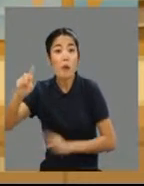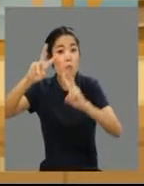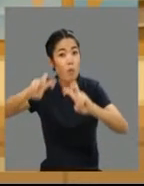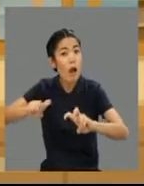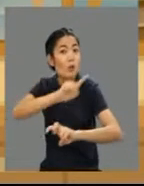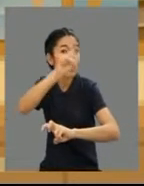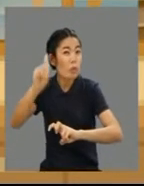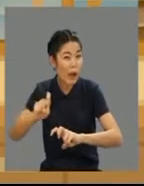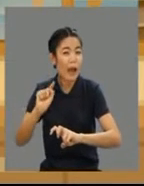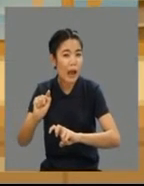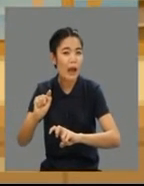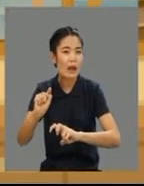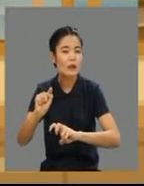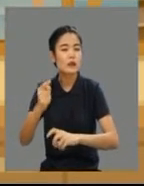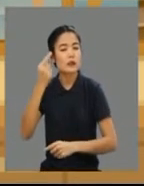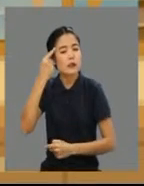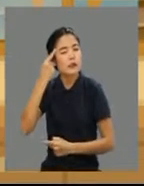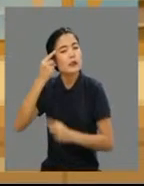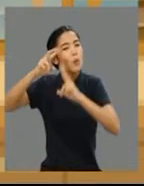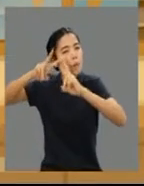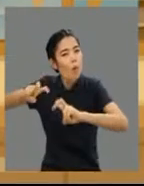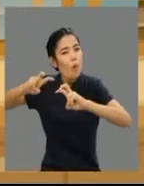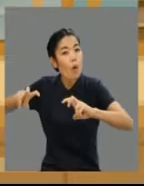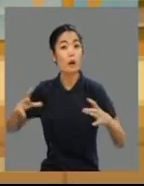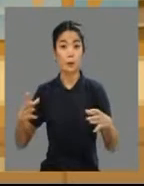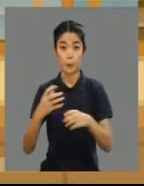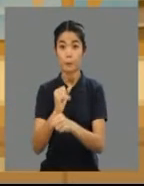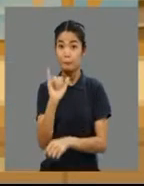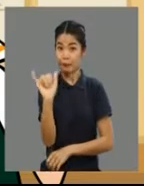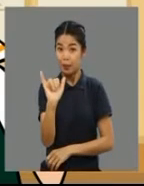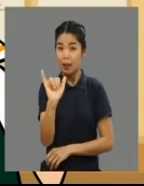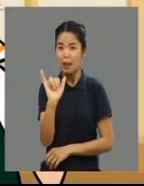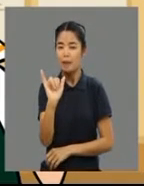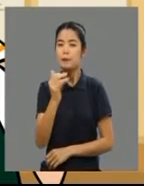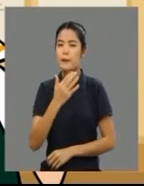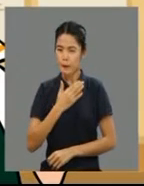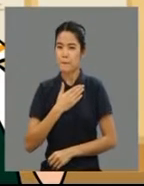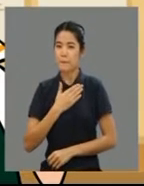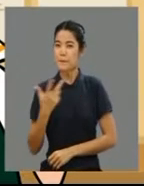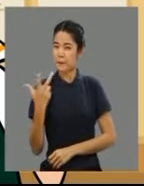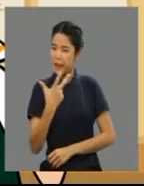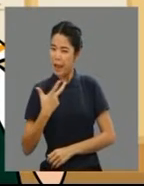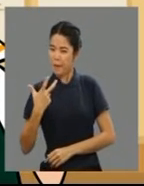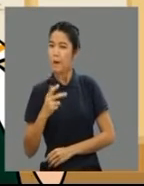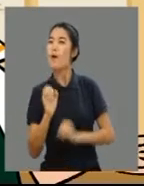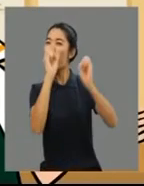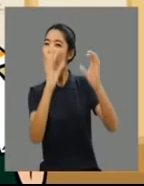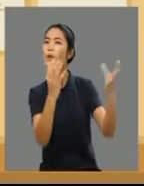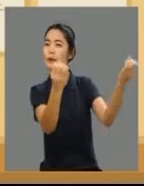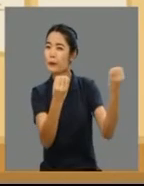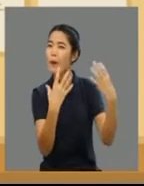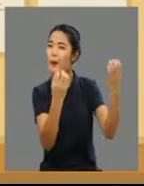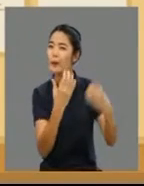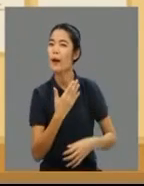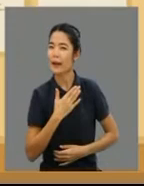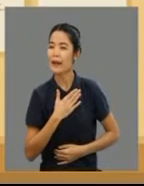ที่ตัวเองสงสัยแล้วก็ยังรู้จักวิเคราะห์ข้อมูลด้วย ก็พวกเราเป็นลูกศิษย์ของคุณครูนี่